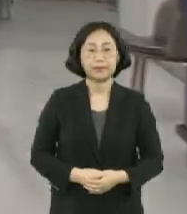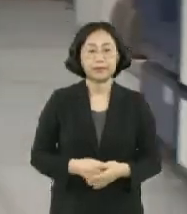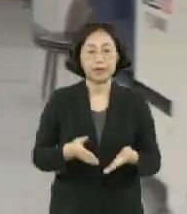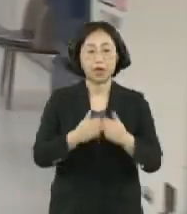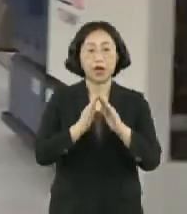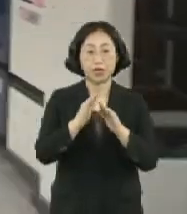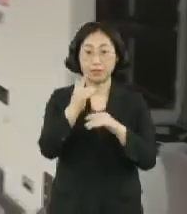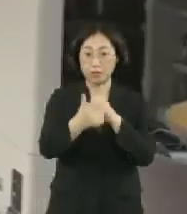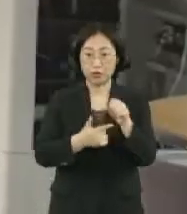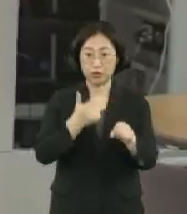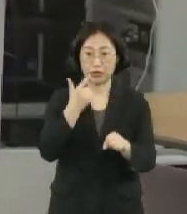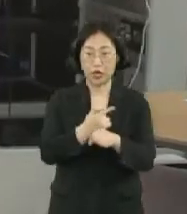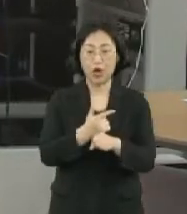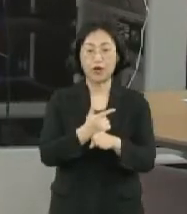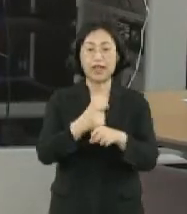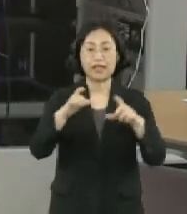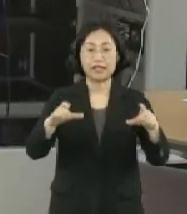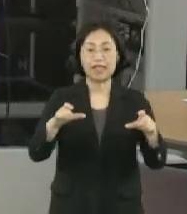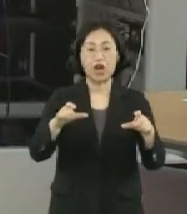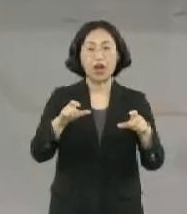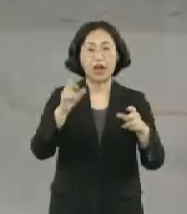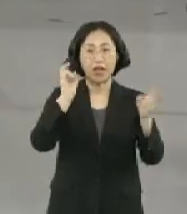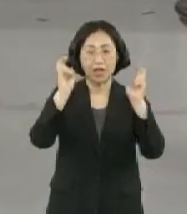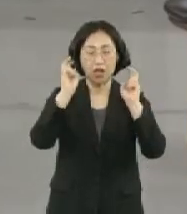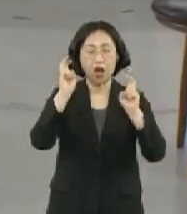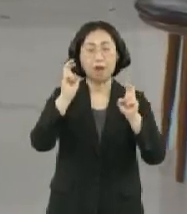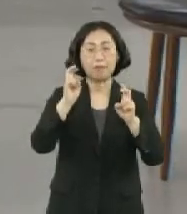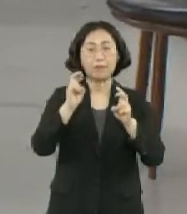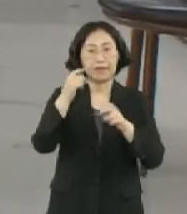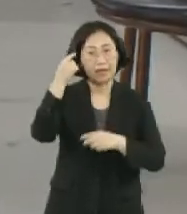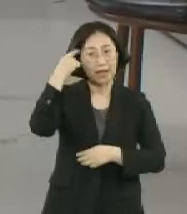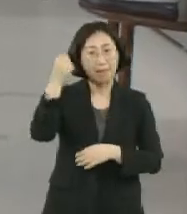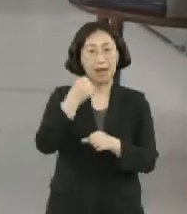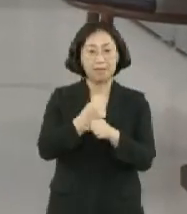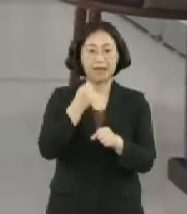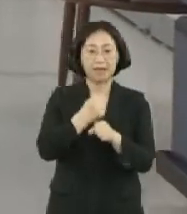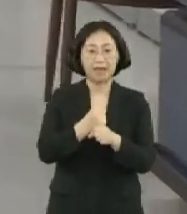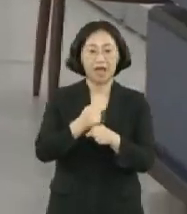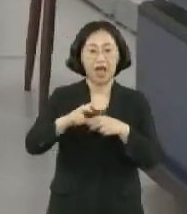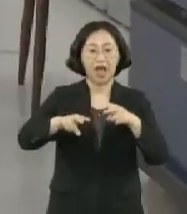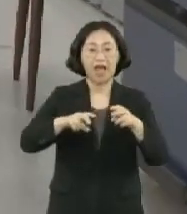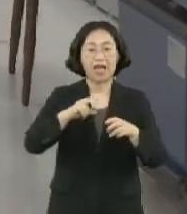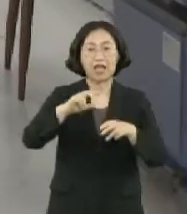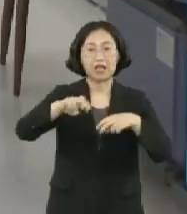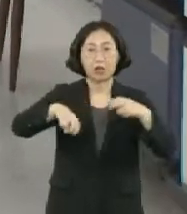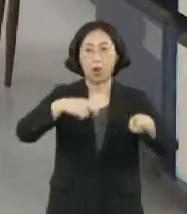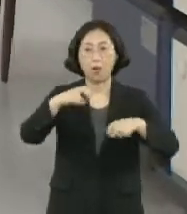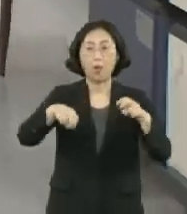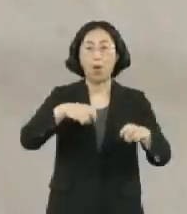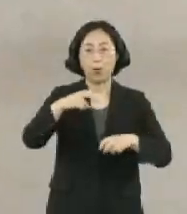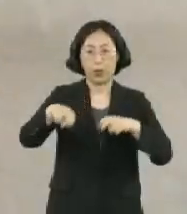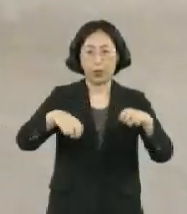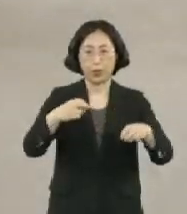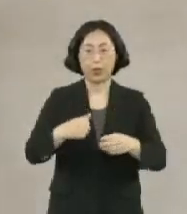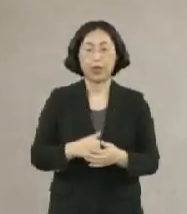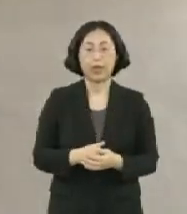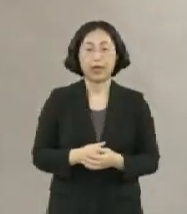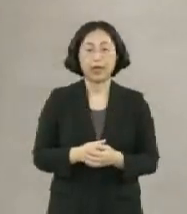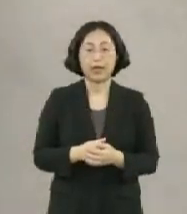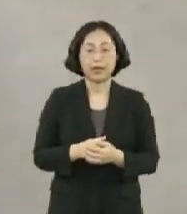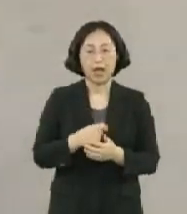설립 6년 차 지역의 한 스타트업이 개발한 자율주행 로봇 나르고입니다. 주변 위치나 지리정보 학습을